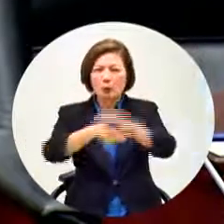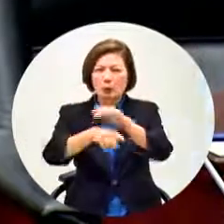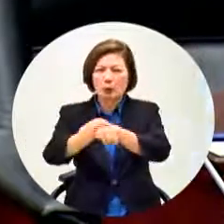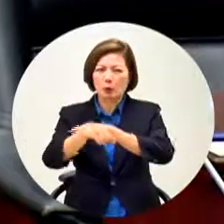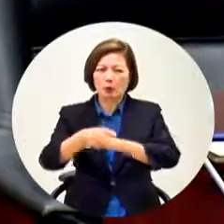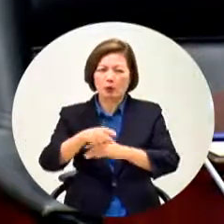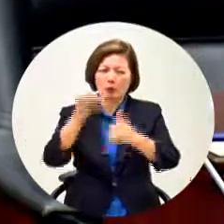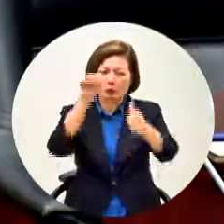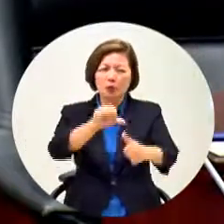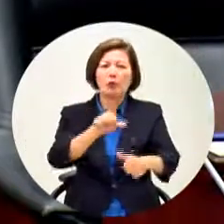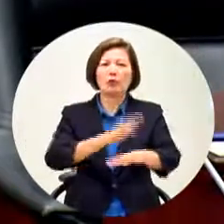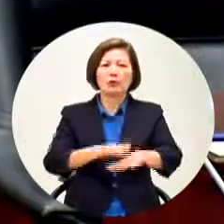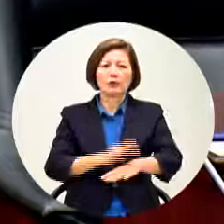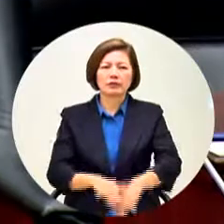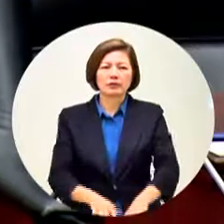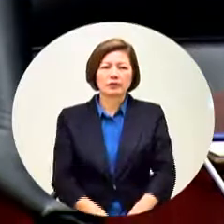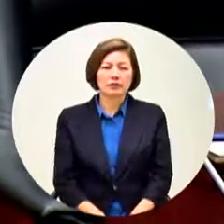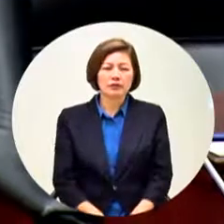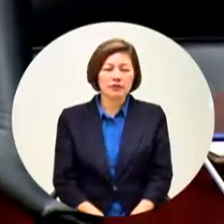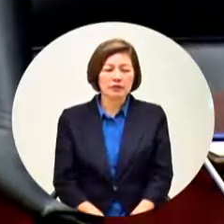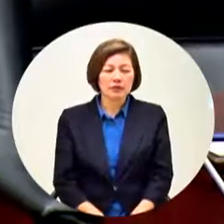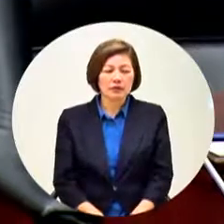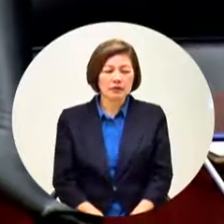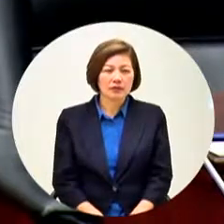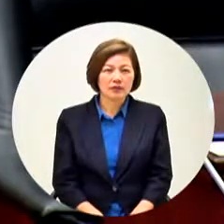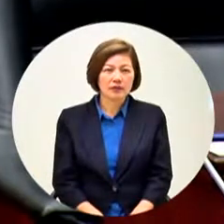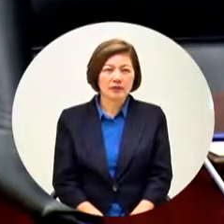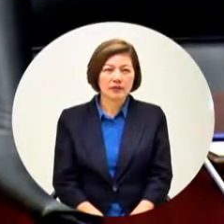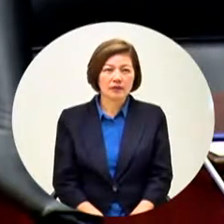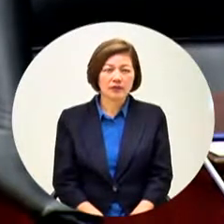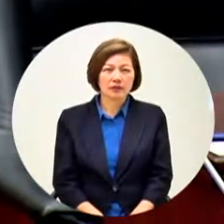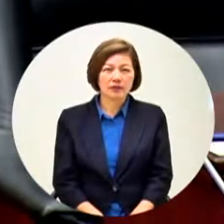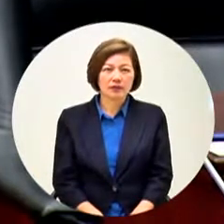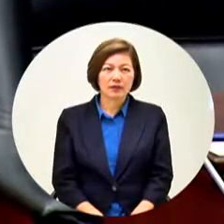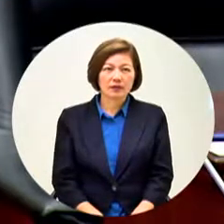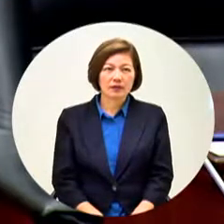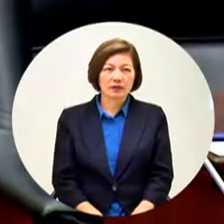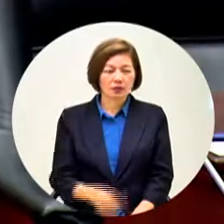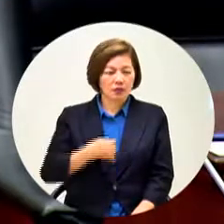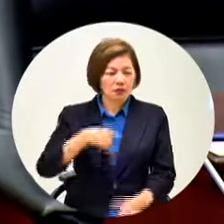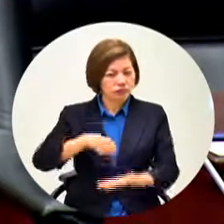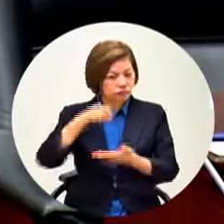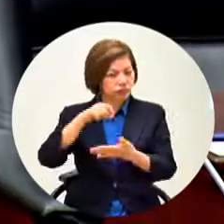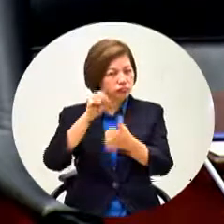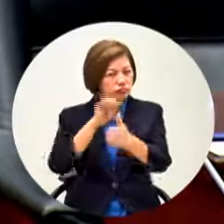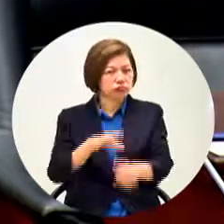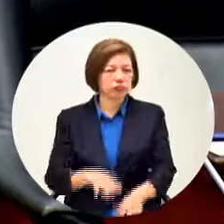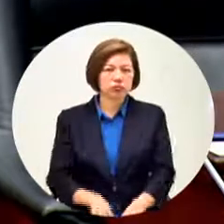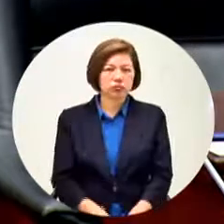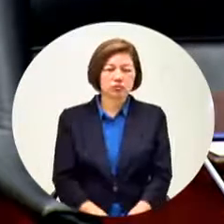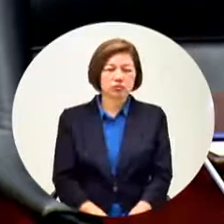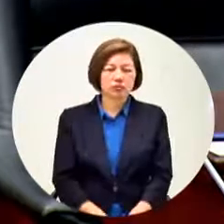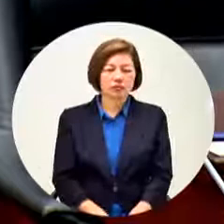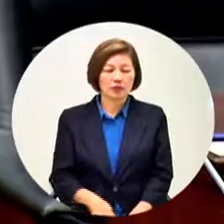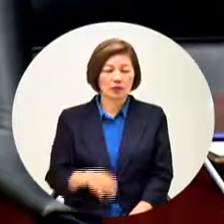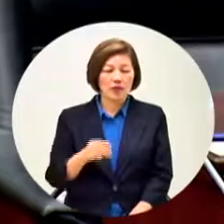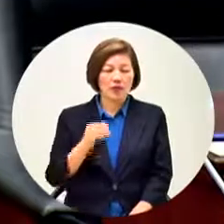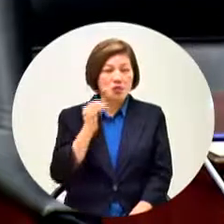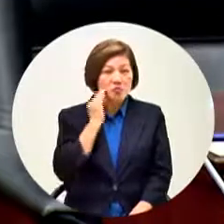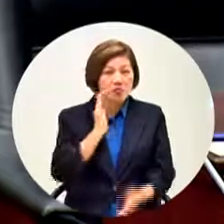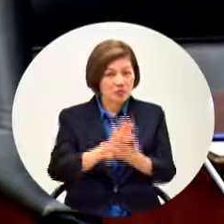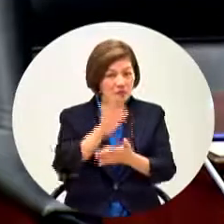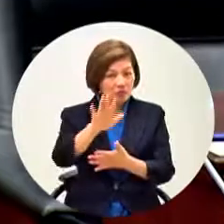举嘛，检举恁就爱执行，我是咪本身建议讲，以后若拄到这个情